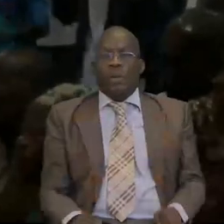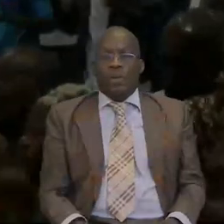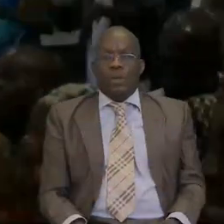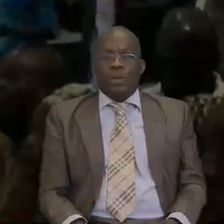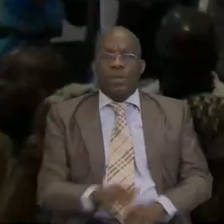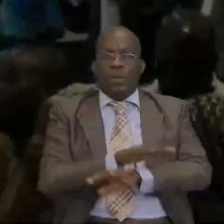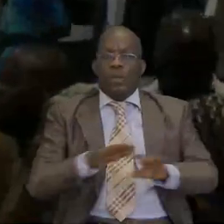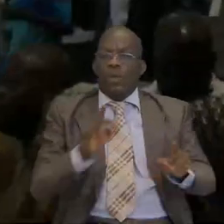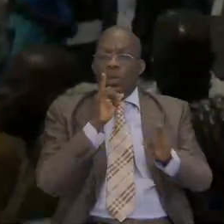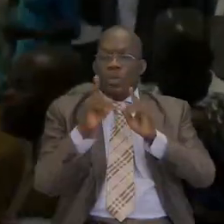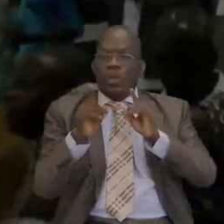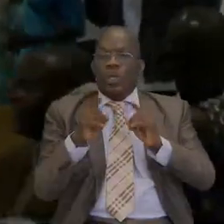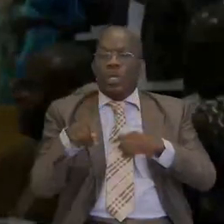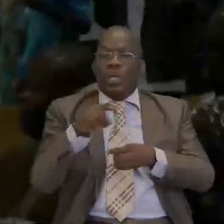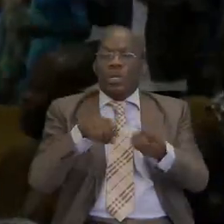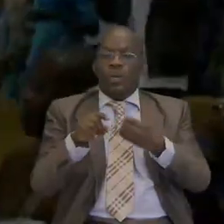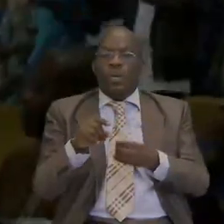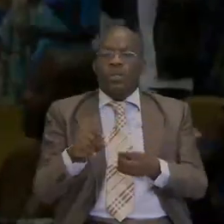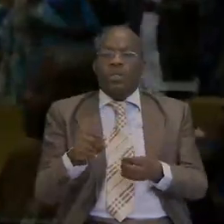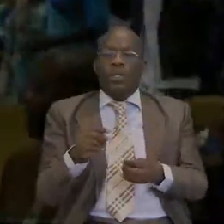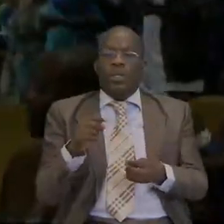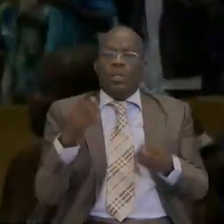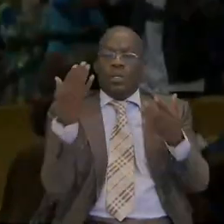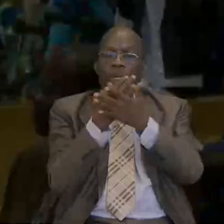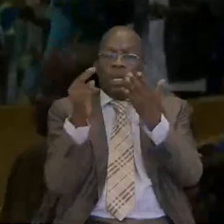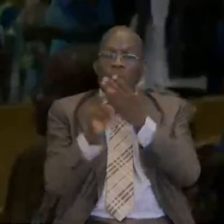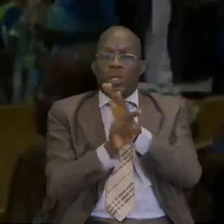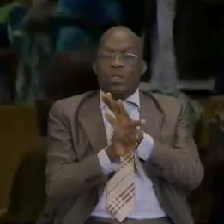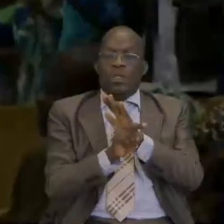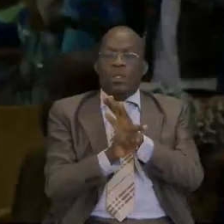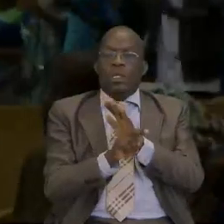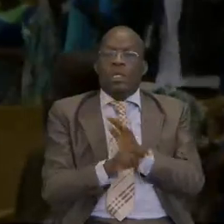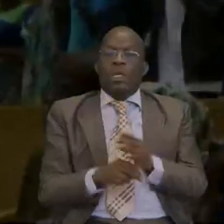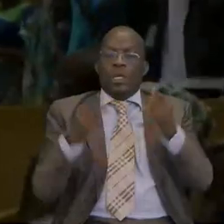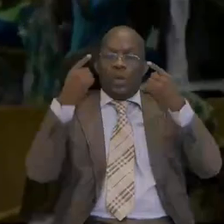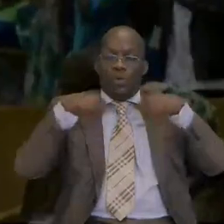Ne parle pas des ténèbres. Proclame cette puissance.